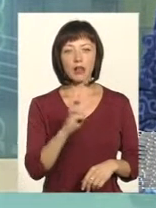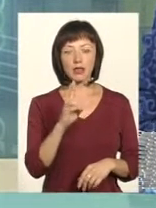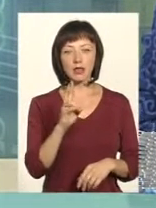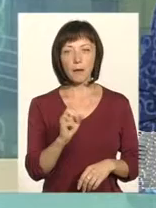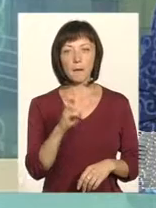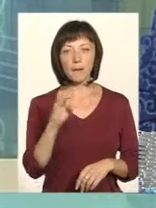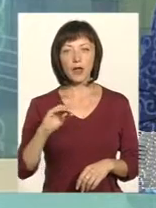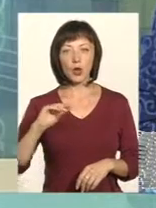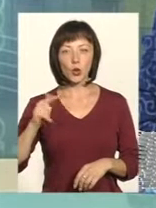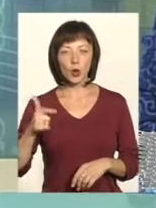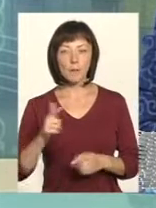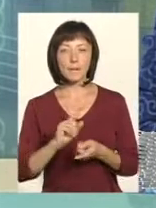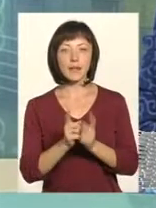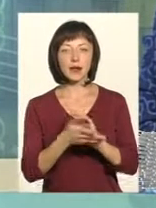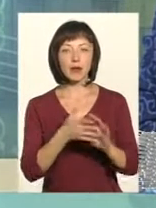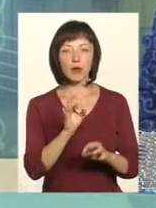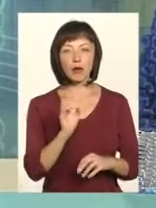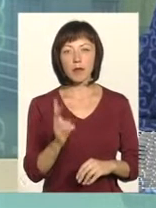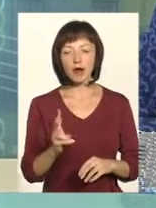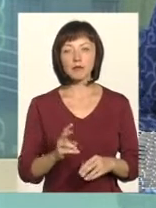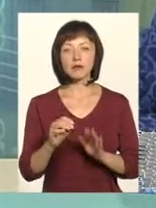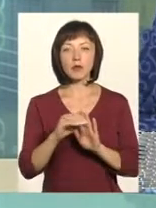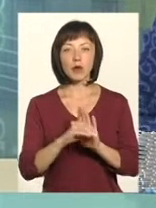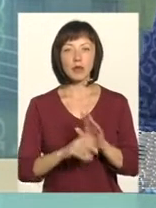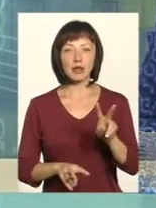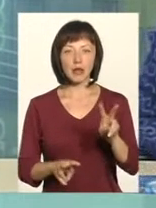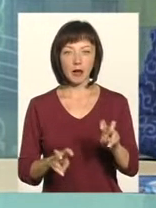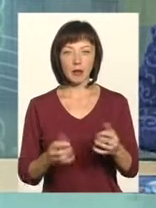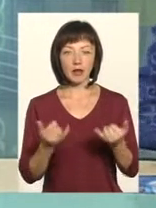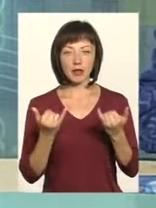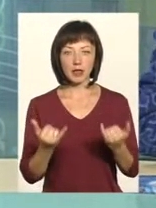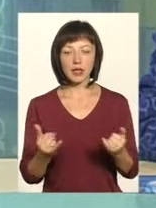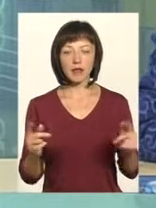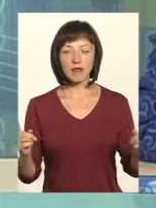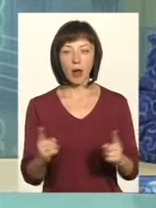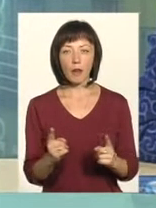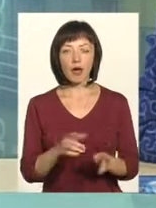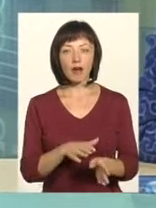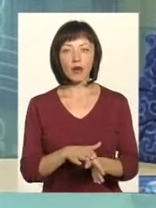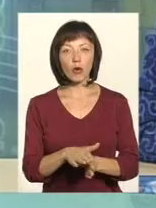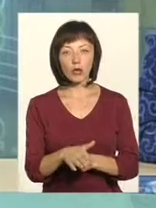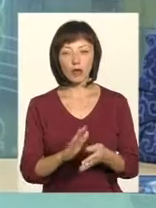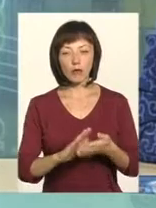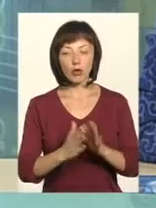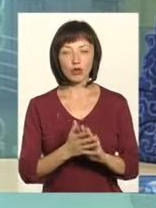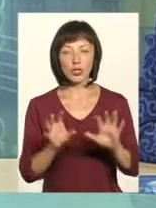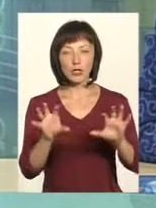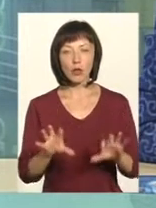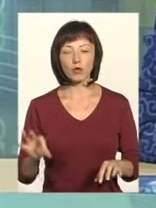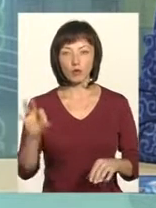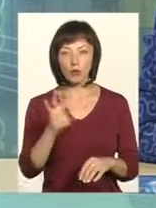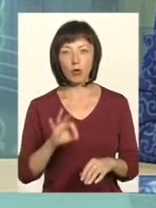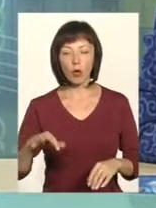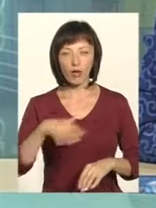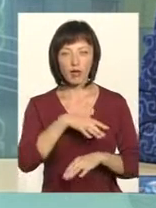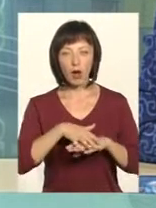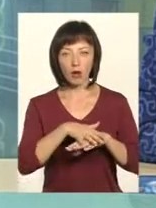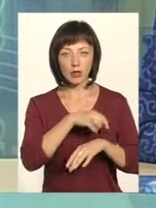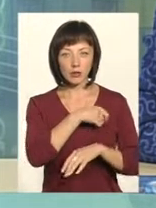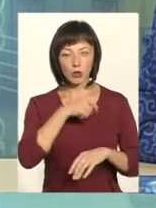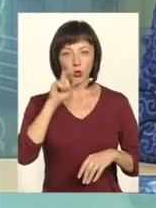мову Ольги Рибак. Це передача «Тема». І нині в рамках виконання положень закону про статус народного